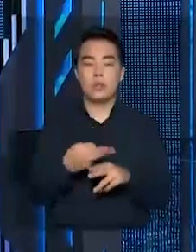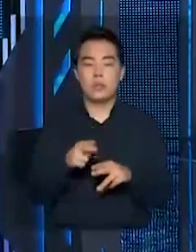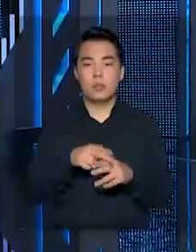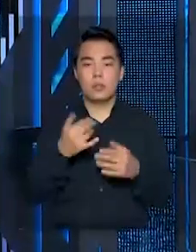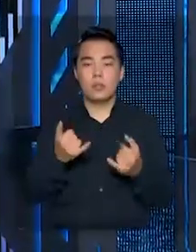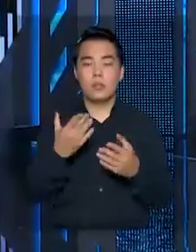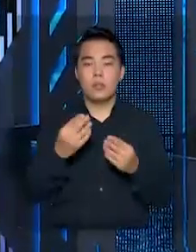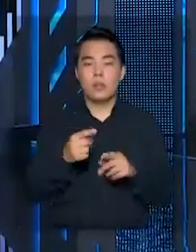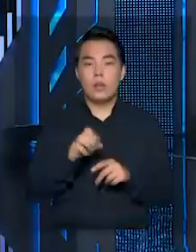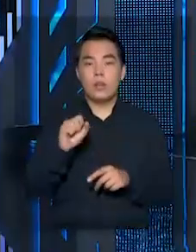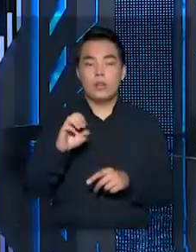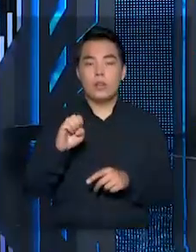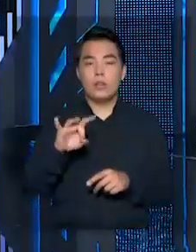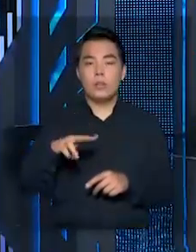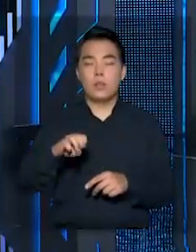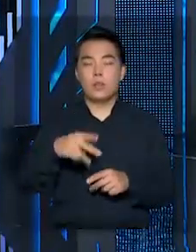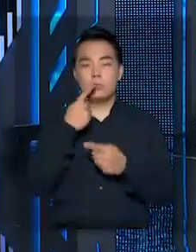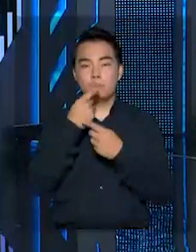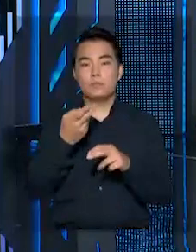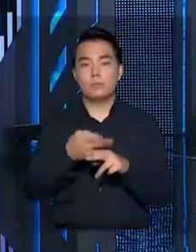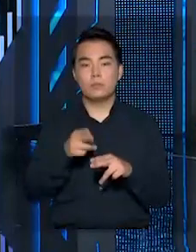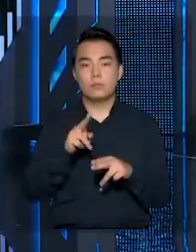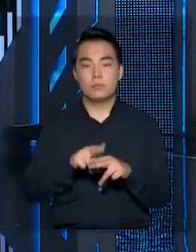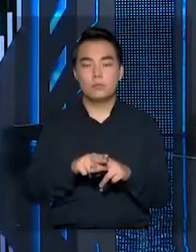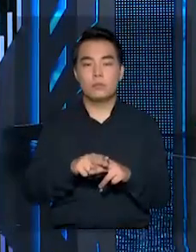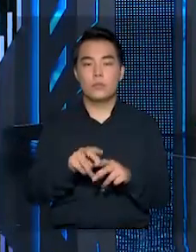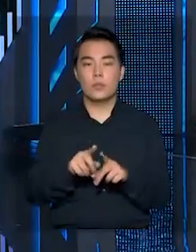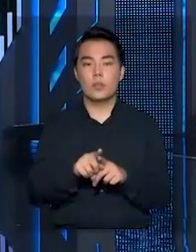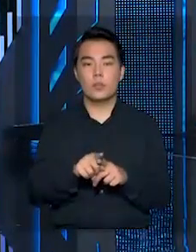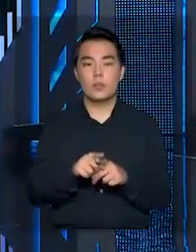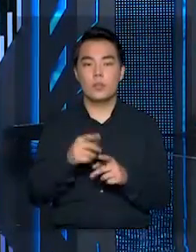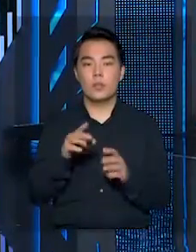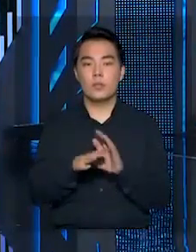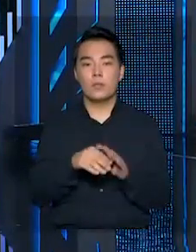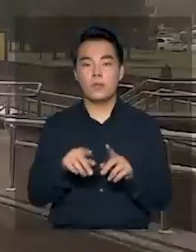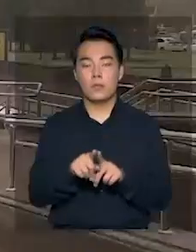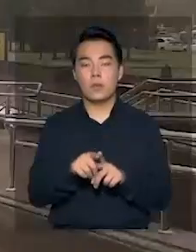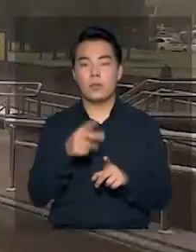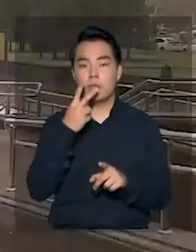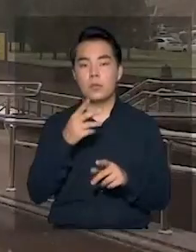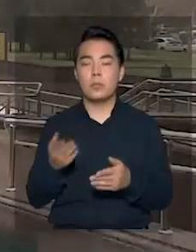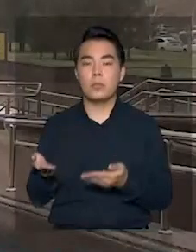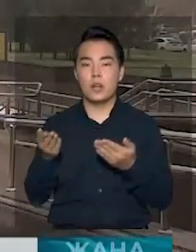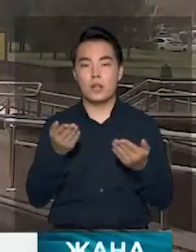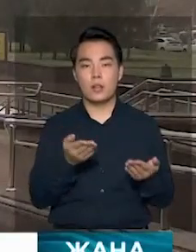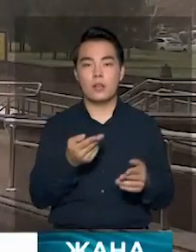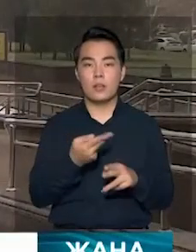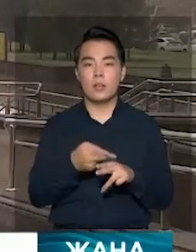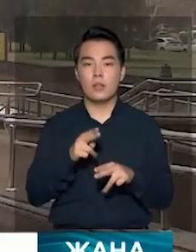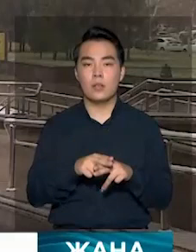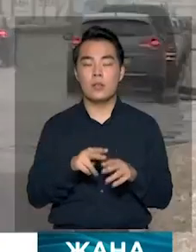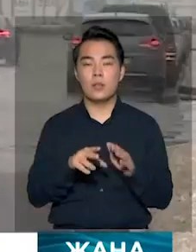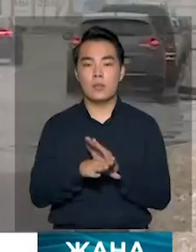мүшесі Ермек Әбдірәсілов осылай дейді. Тәжірибелі заңгер халықты осы саяси науқанда белсенді болуға шақырды. Сайлау